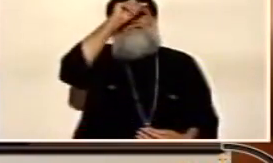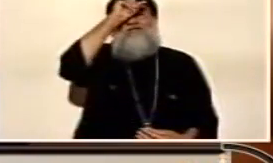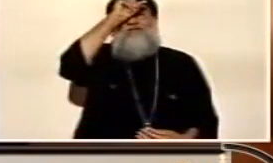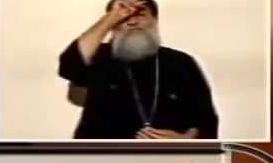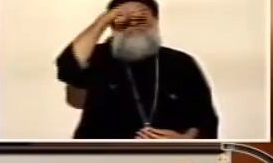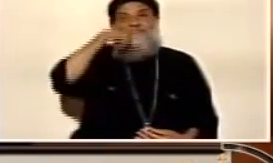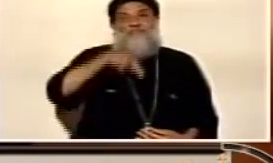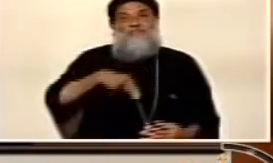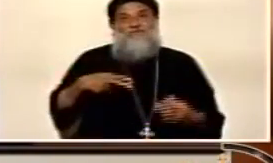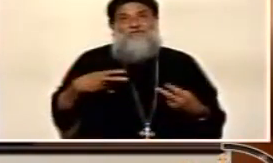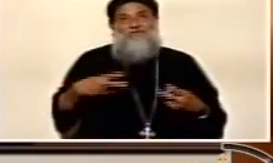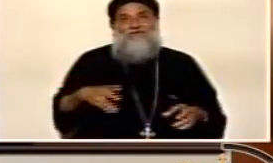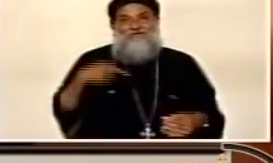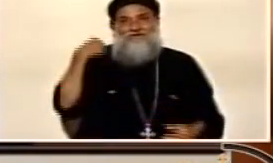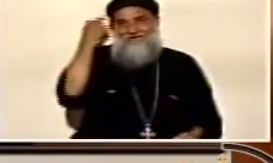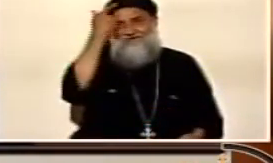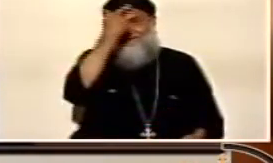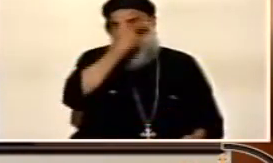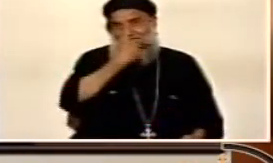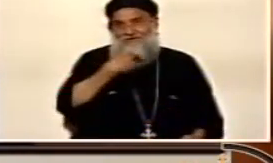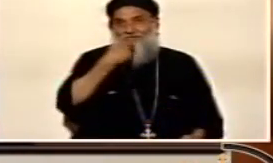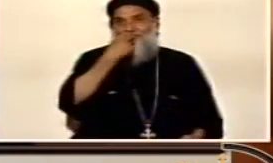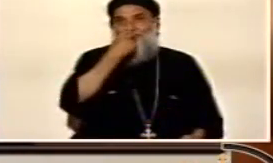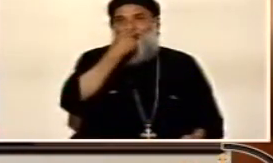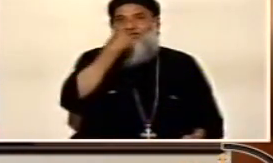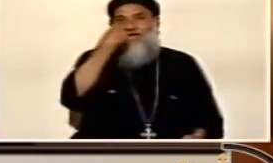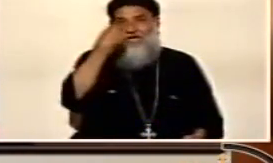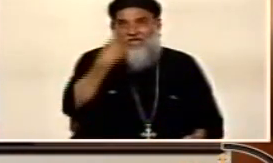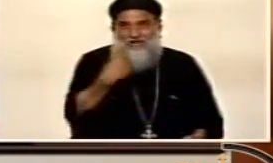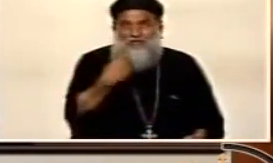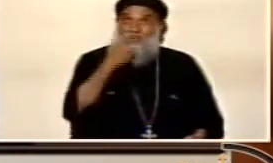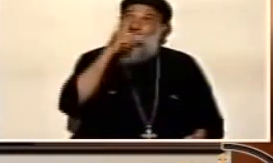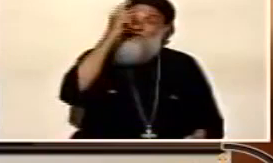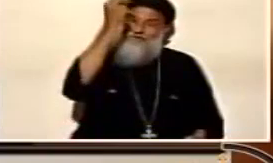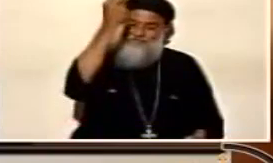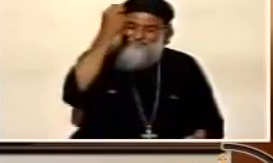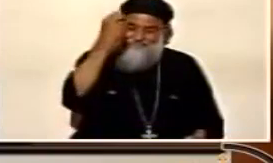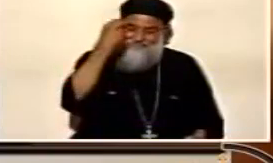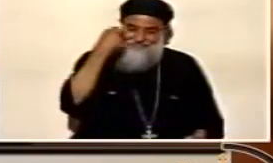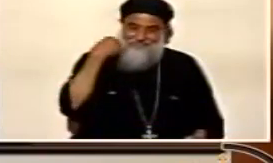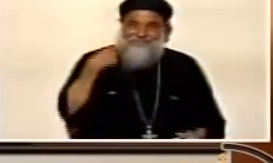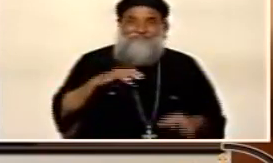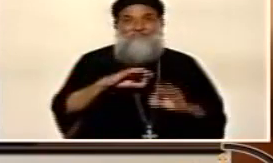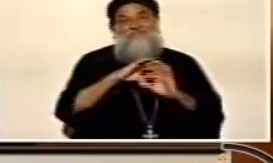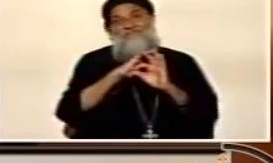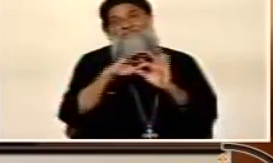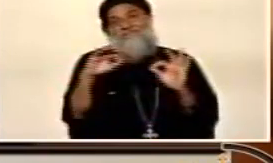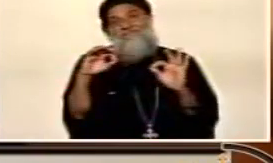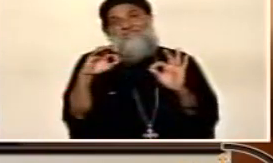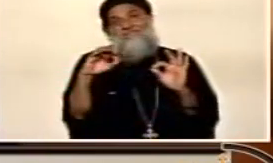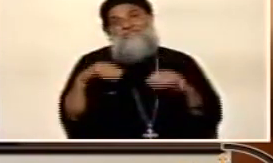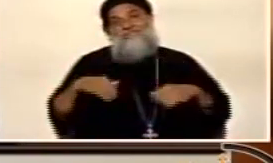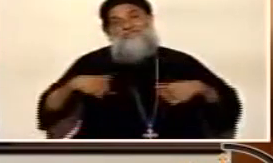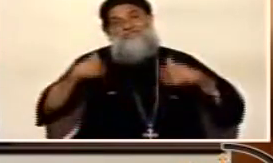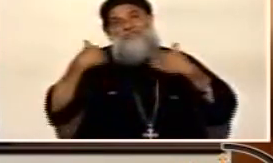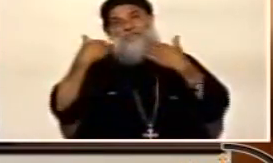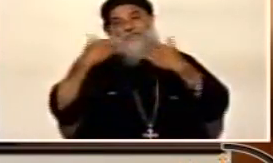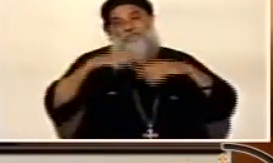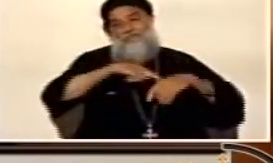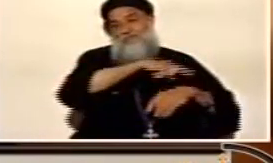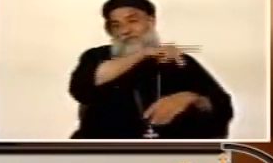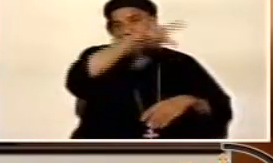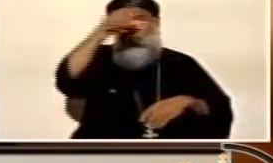لما يدي الصورة الحلوة اللي ربنا عايزنا نديها للمجتمع دي، تخلي